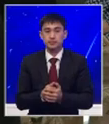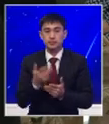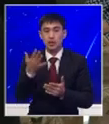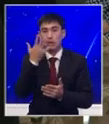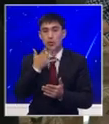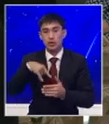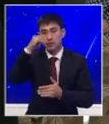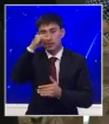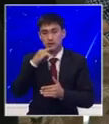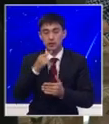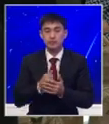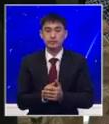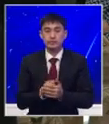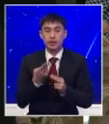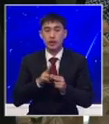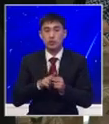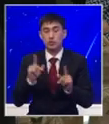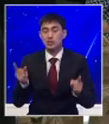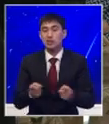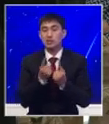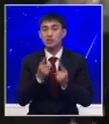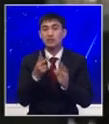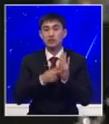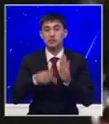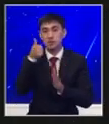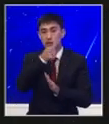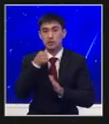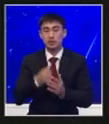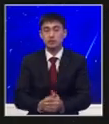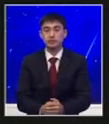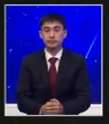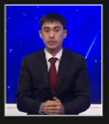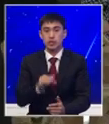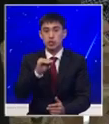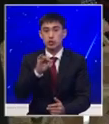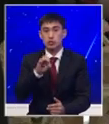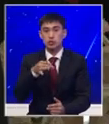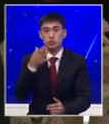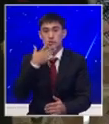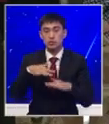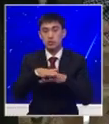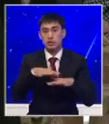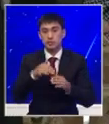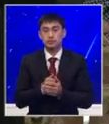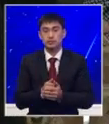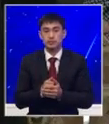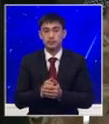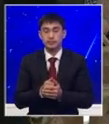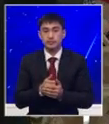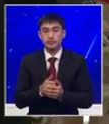народа Казахстана, которые зародились еще в 80-х годах. Жетісуйская ассамблея,